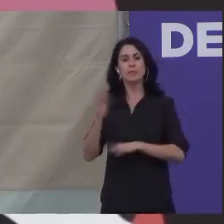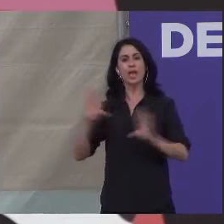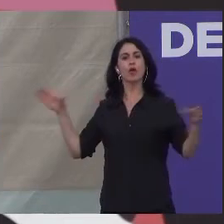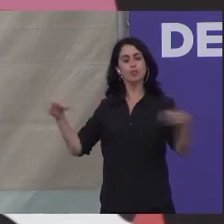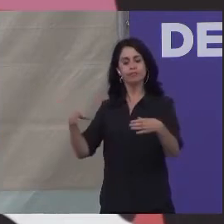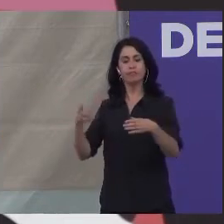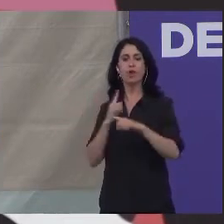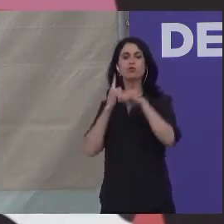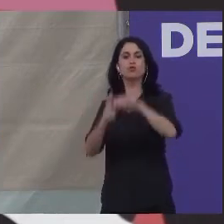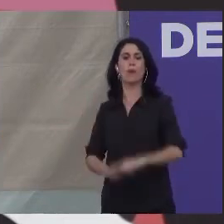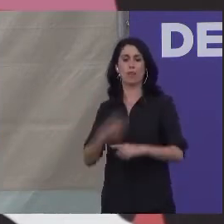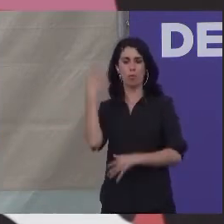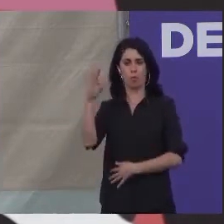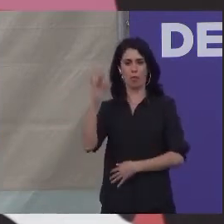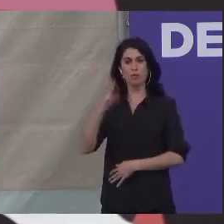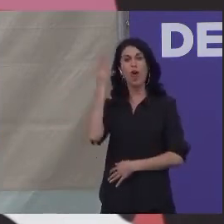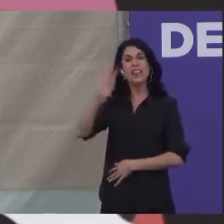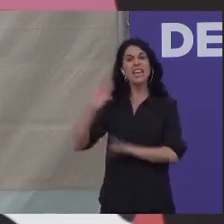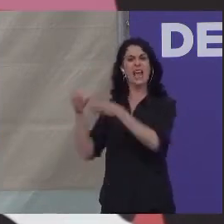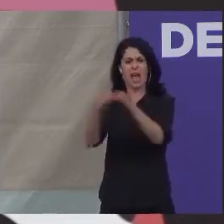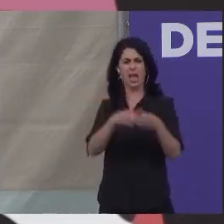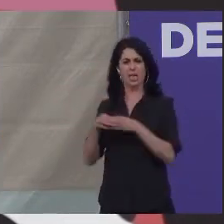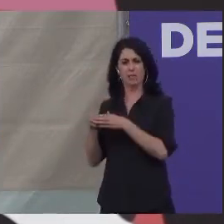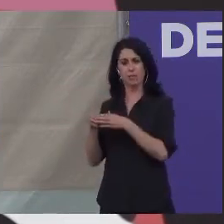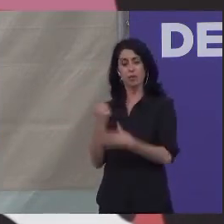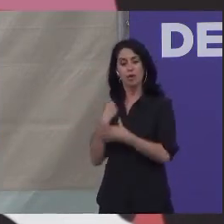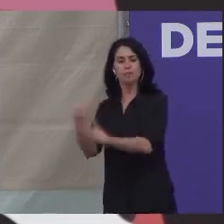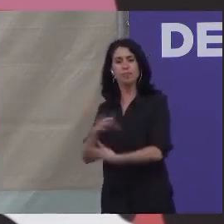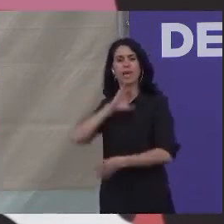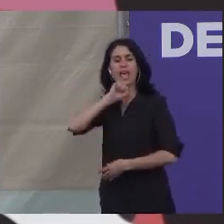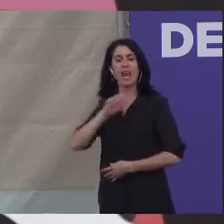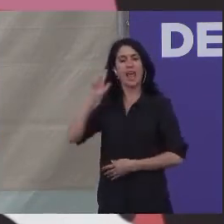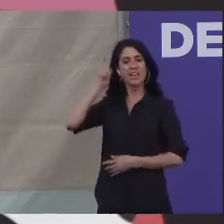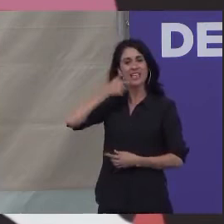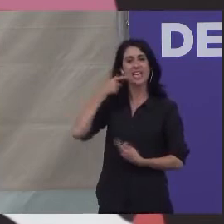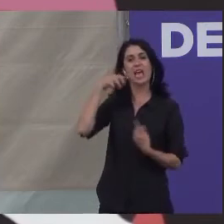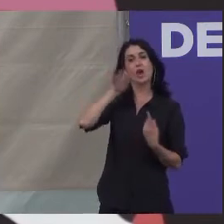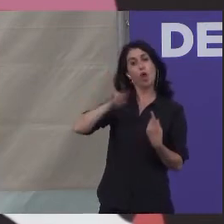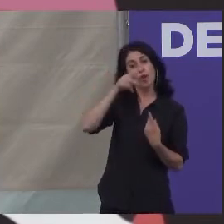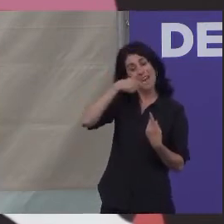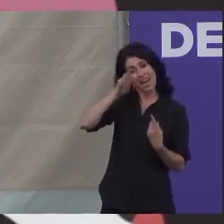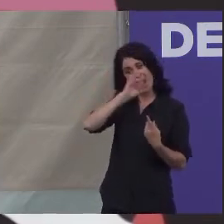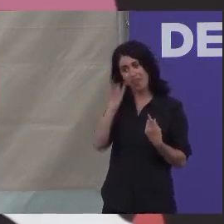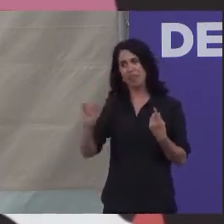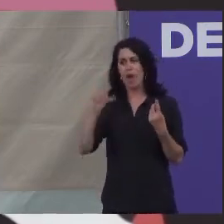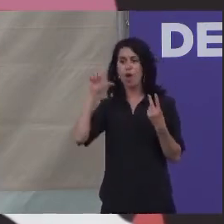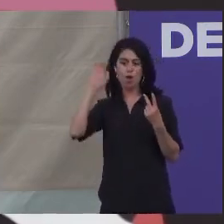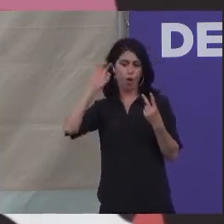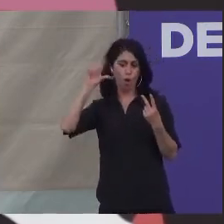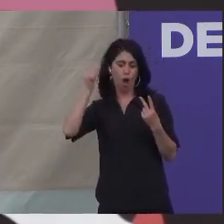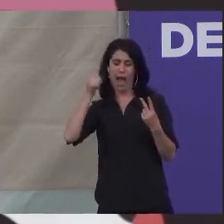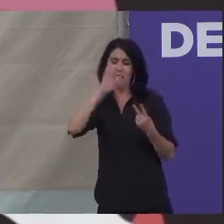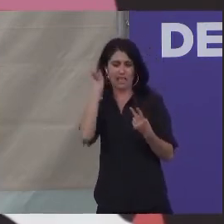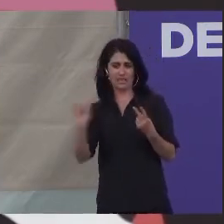Sumando Podemos de més de 30 equips que va ser apadrinada per els eurodiputats Echenique, Rodríguez i Lola Sánchez. En Vistalegre 2 fórem